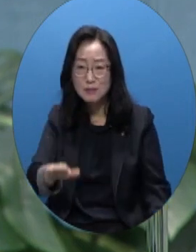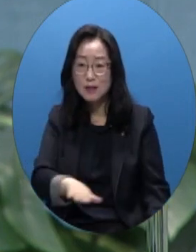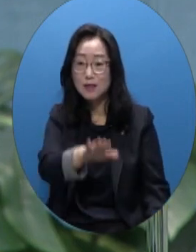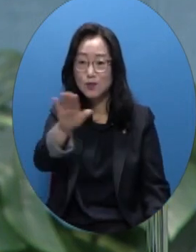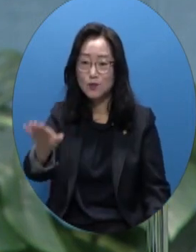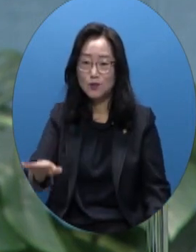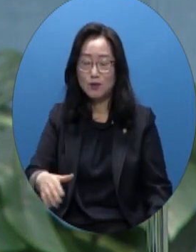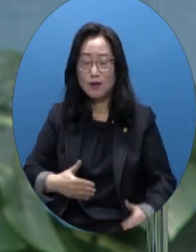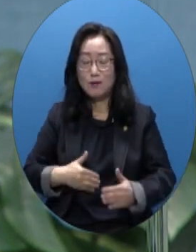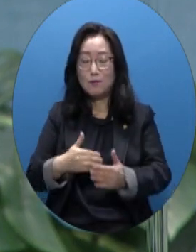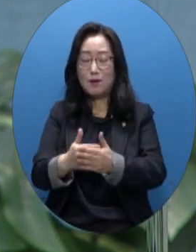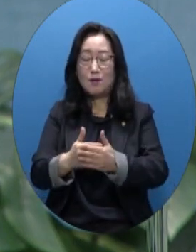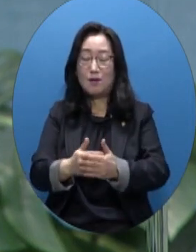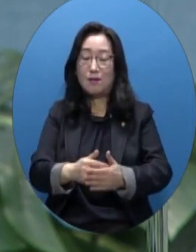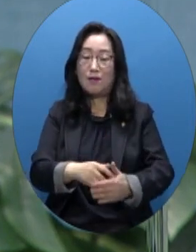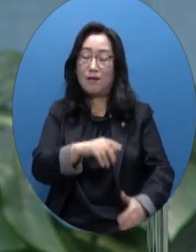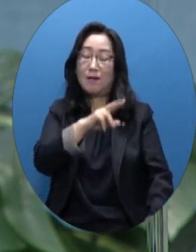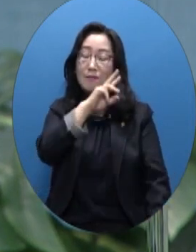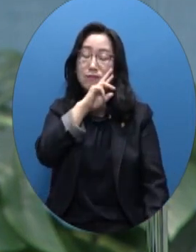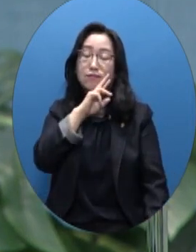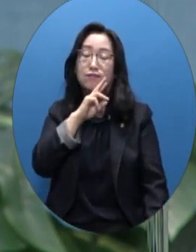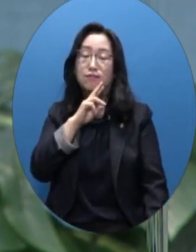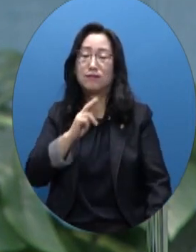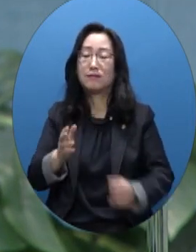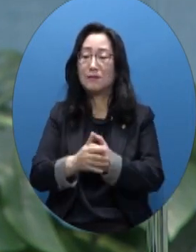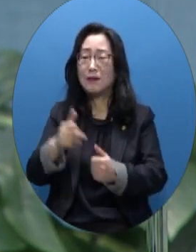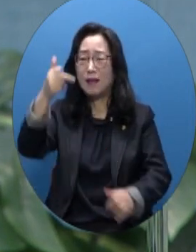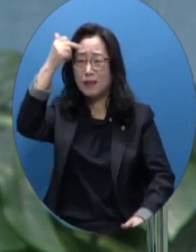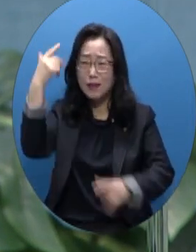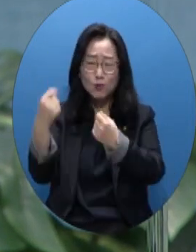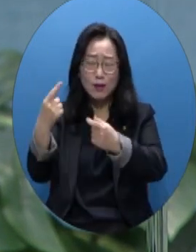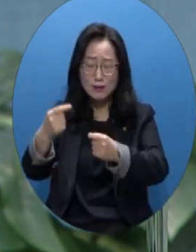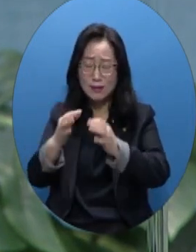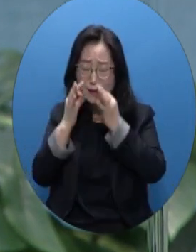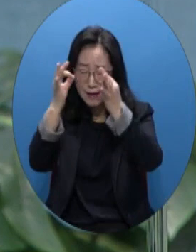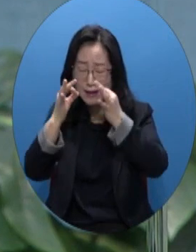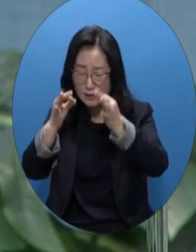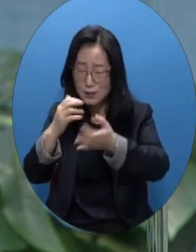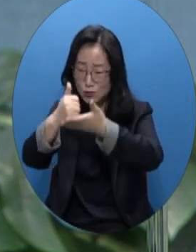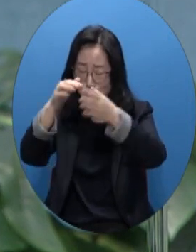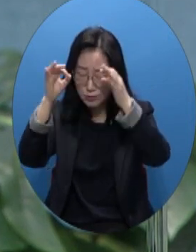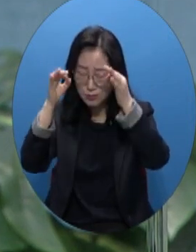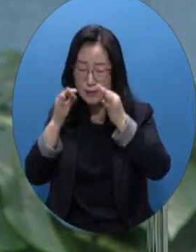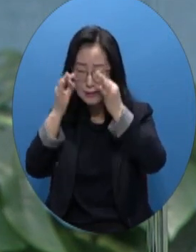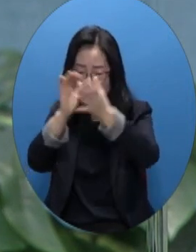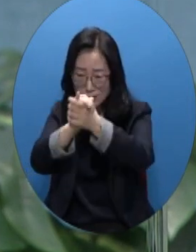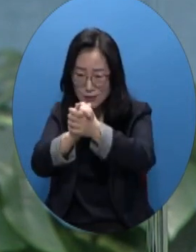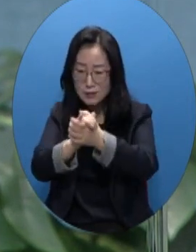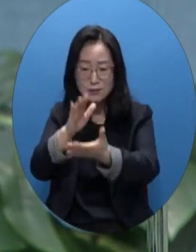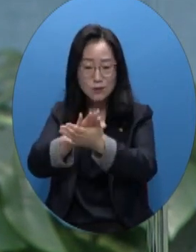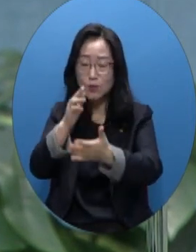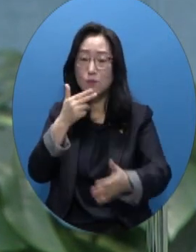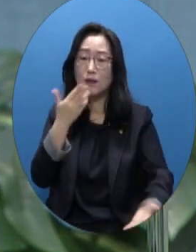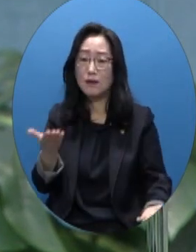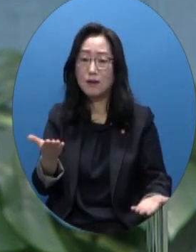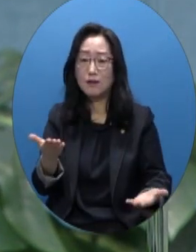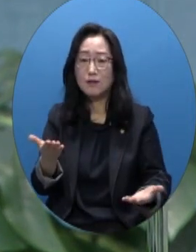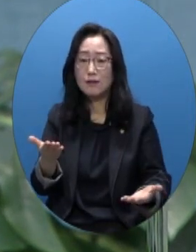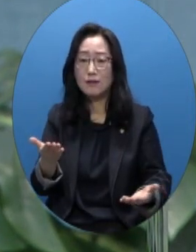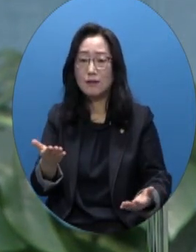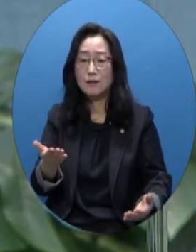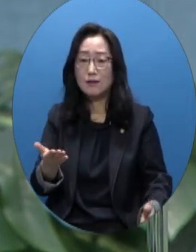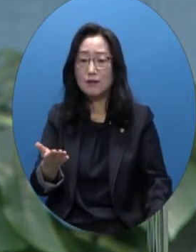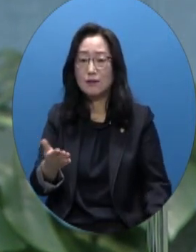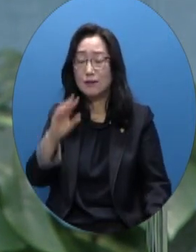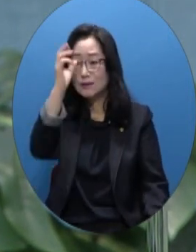따숩고 배 부릅니까 옛날처럼 기울 칸테 찾지 않습니다 열정적으로 기도하지 않습니다 그러다 보니까